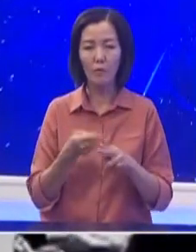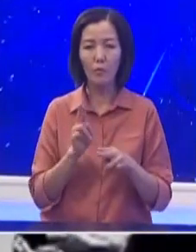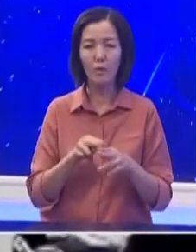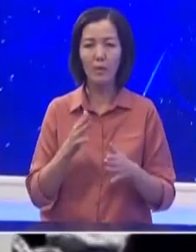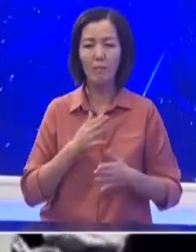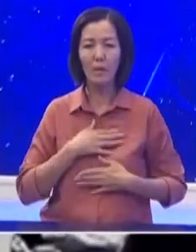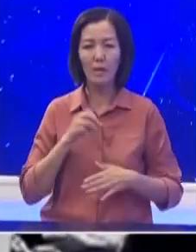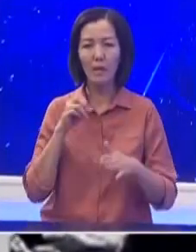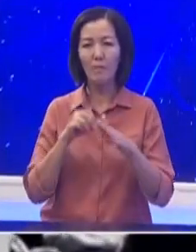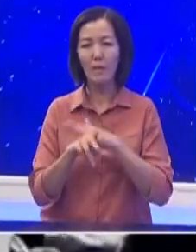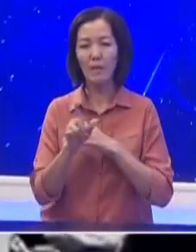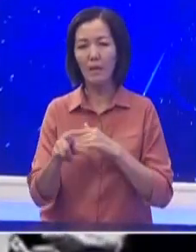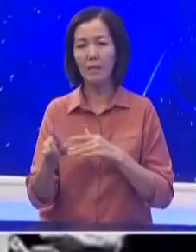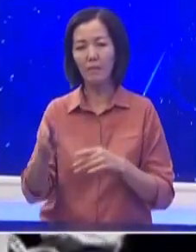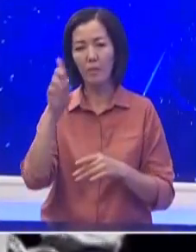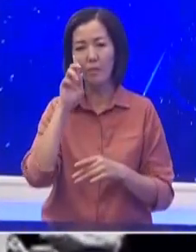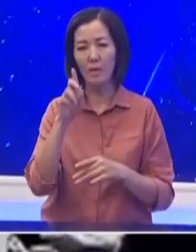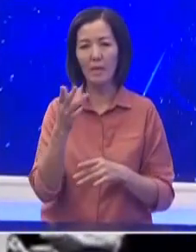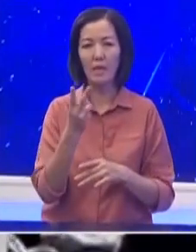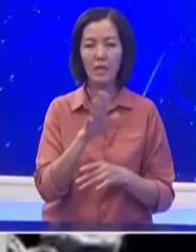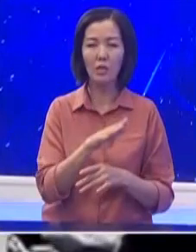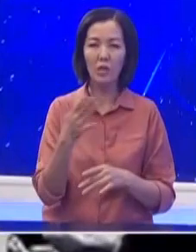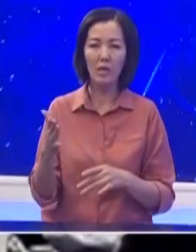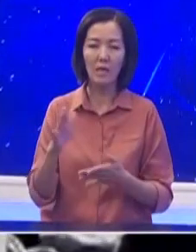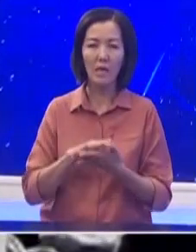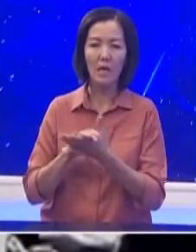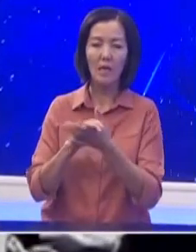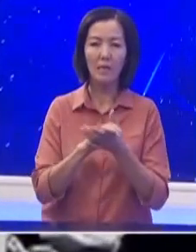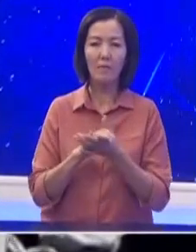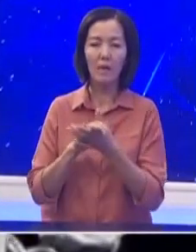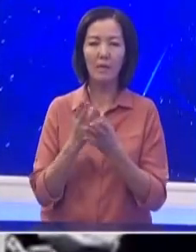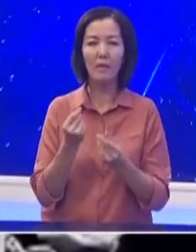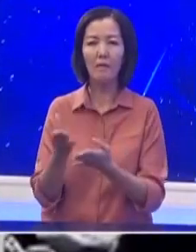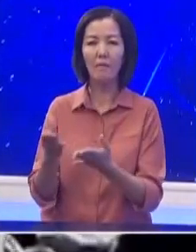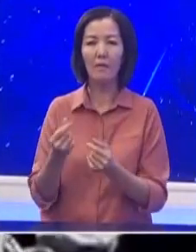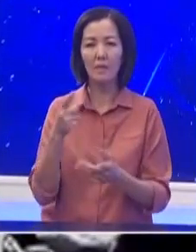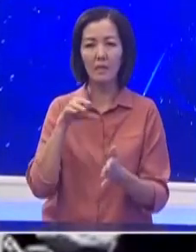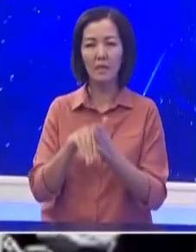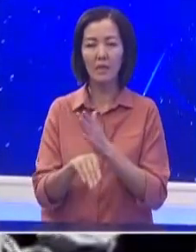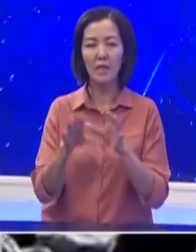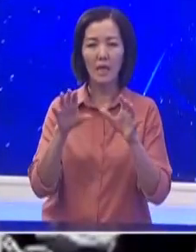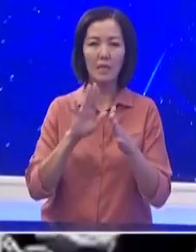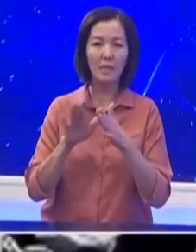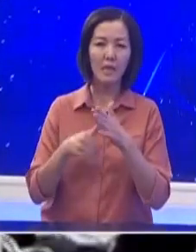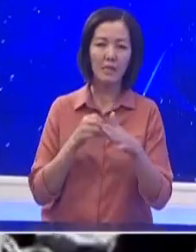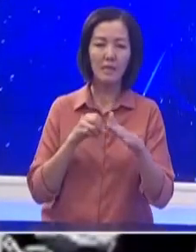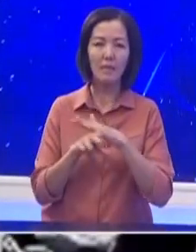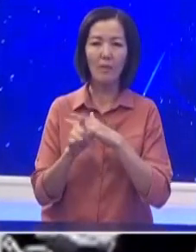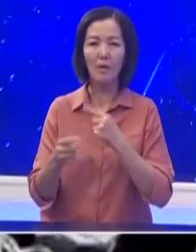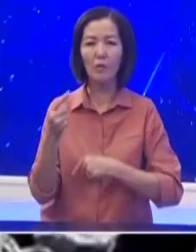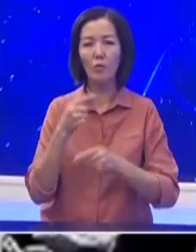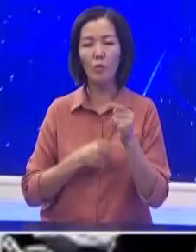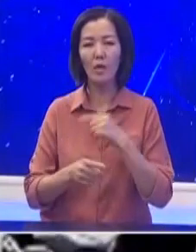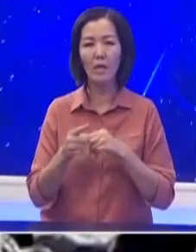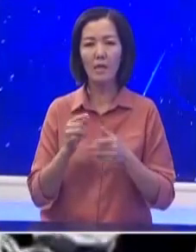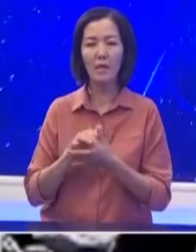елім мигранттар келген мемлекеттермен екі жақты ынтымақтастық схемаларына инвестиция салады. Біз заңсыз иммигранттардың оралуына қатысты